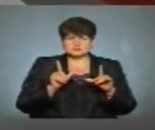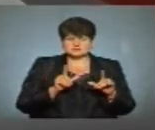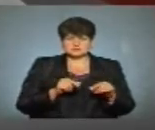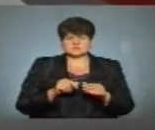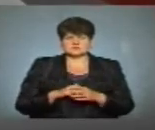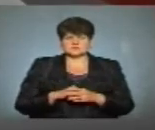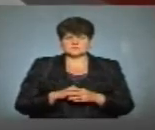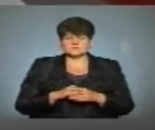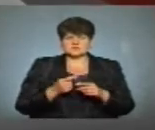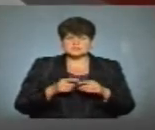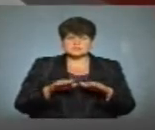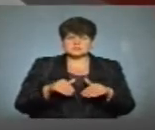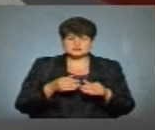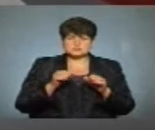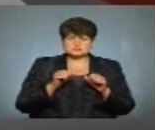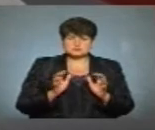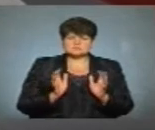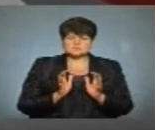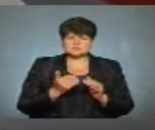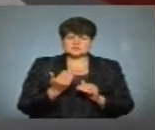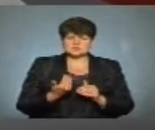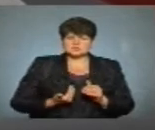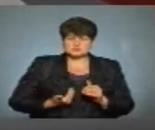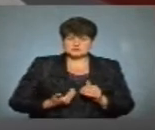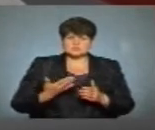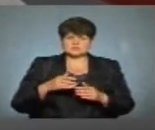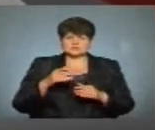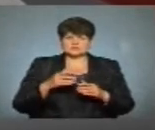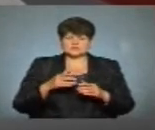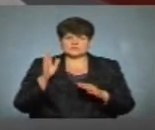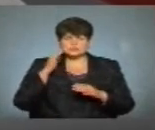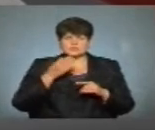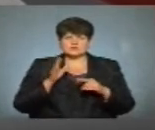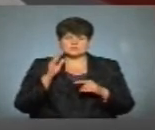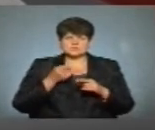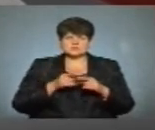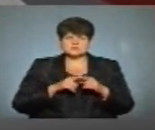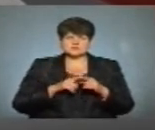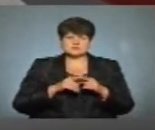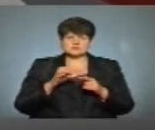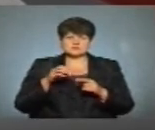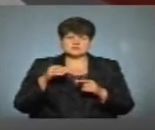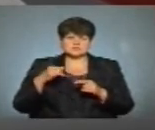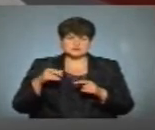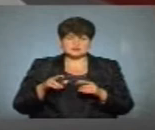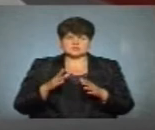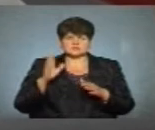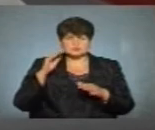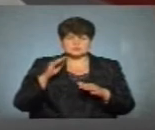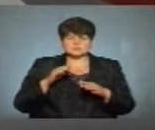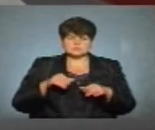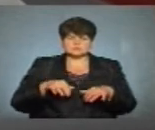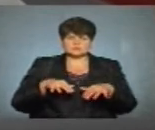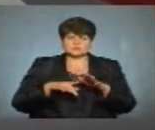евакуацією. Це дасть можливість уберегти їхнє життя. Якщо вода, вода це стихія. Якщо стихія почнеться зараз на